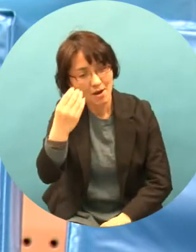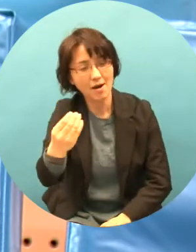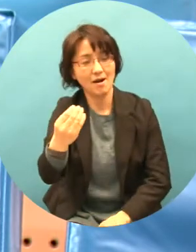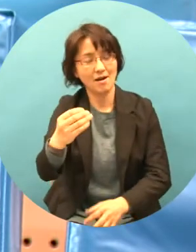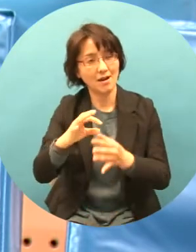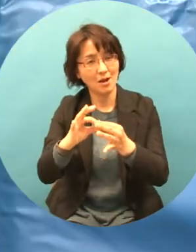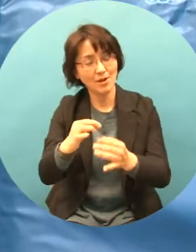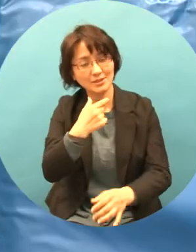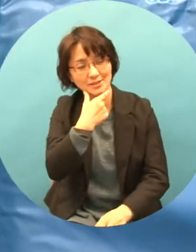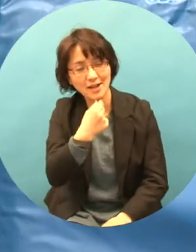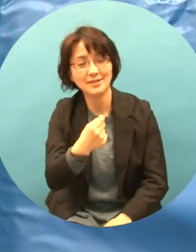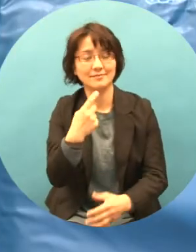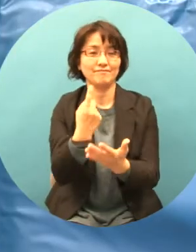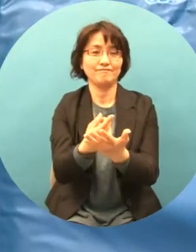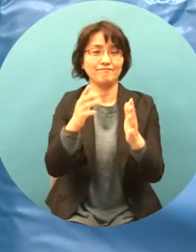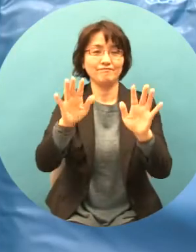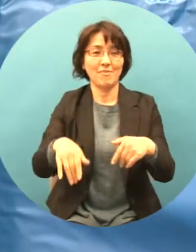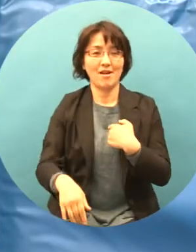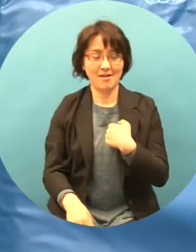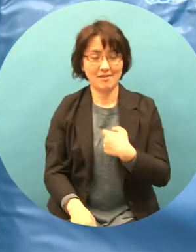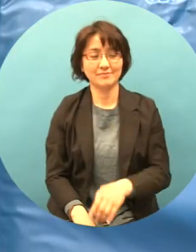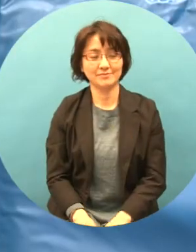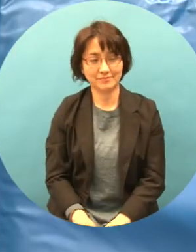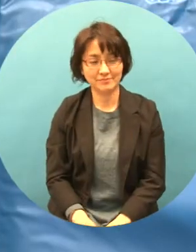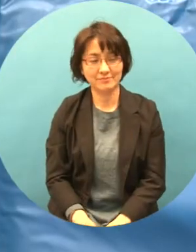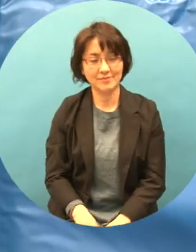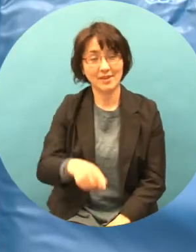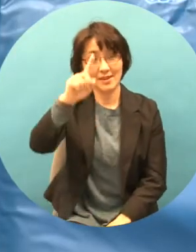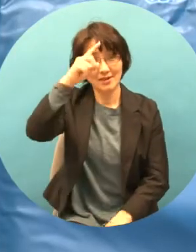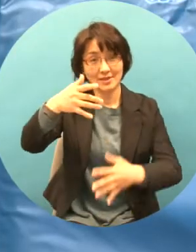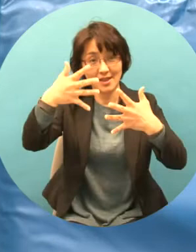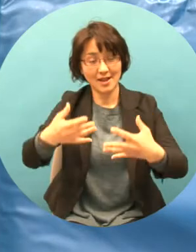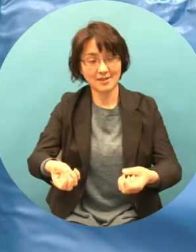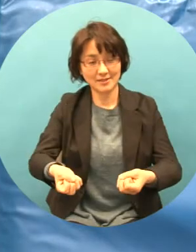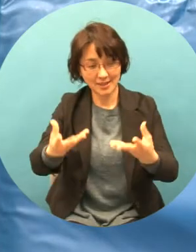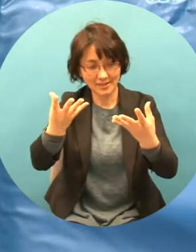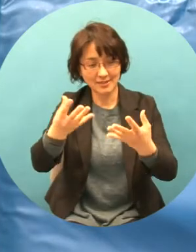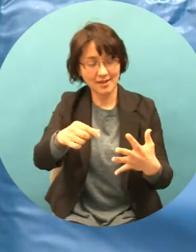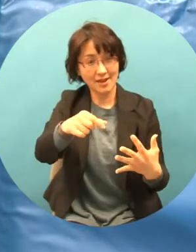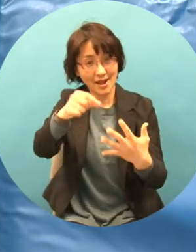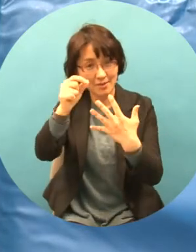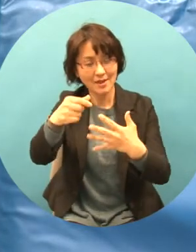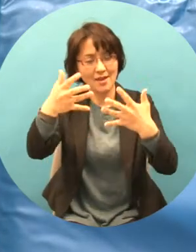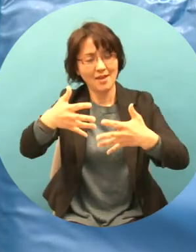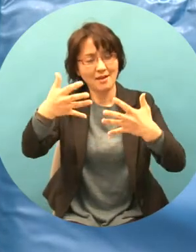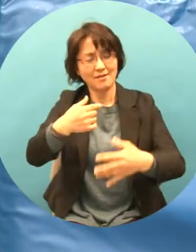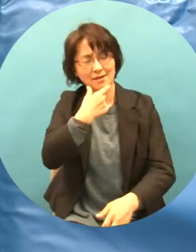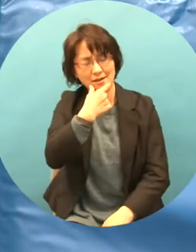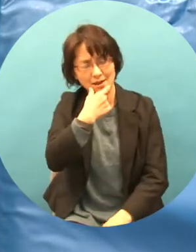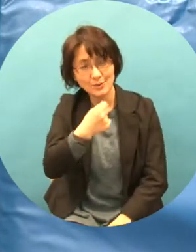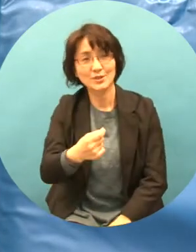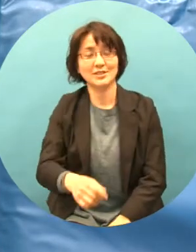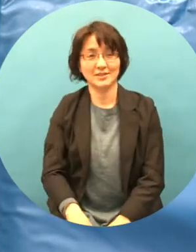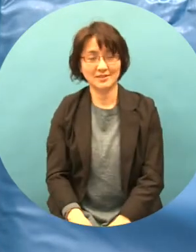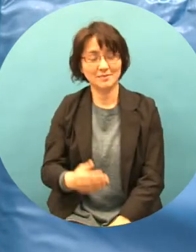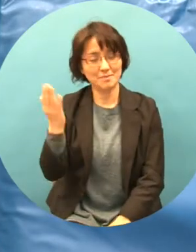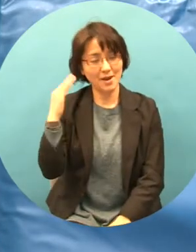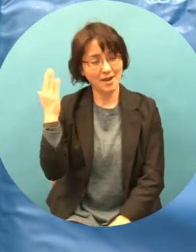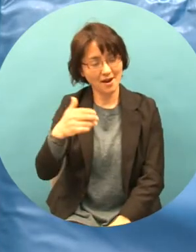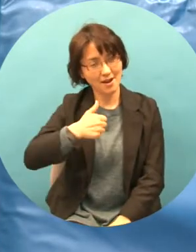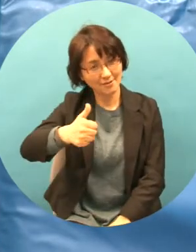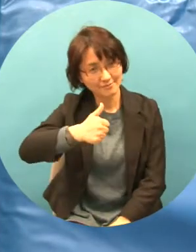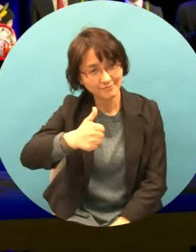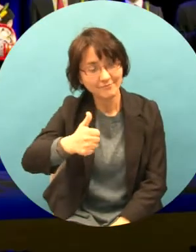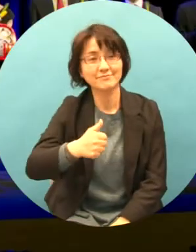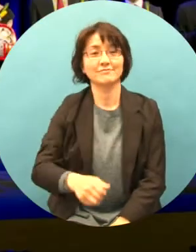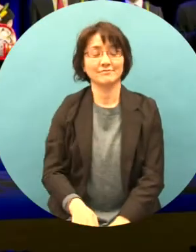ました。 高崎映画祭で上映される数々の映画がとても私は大好きで、以前から通っていました